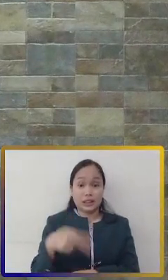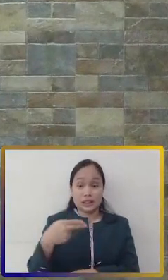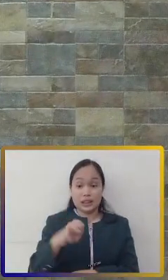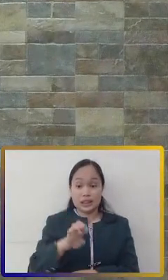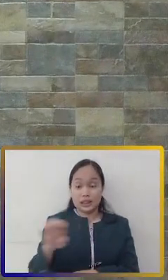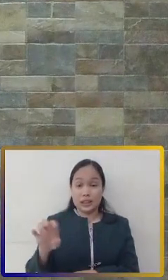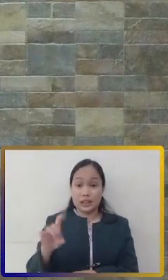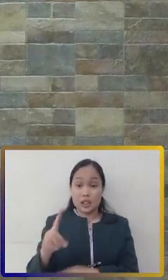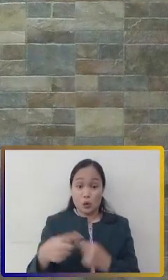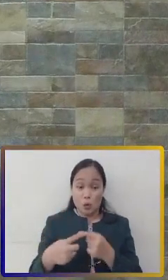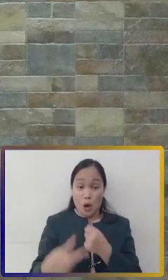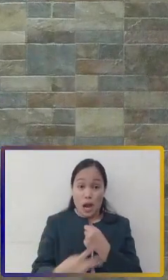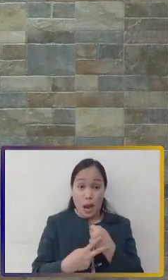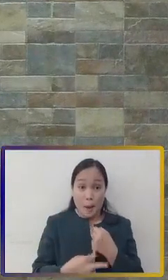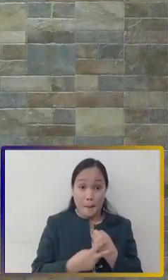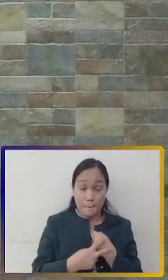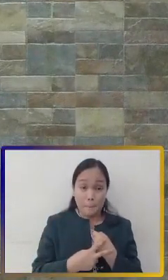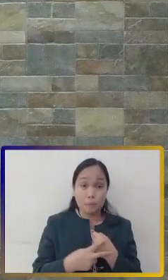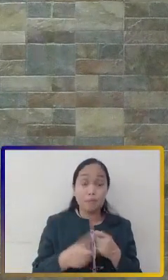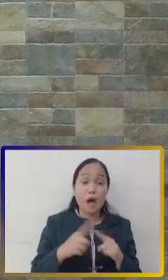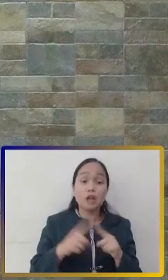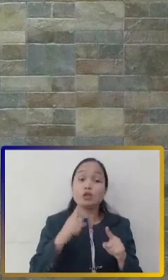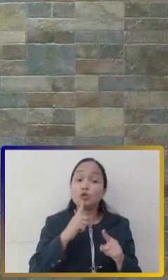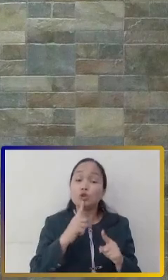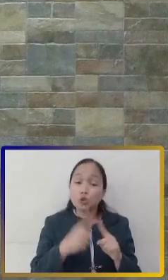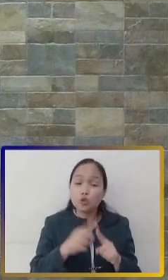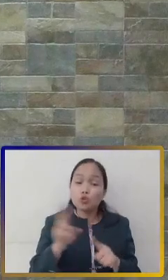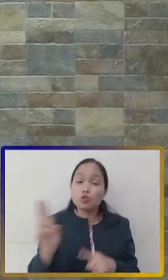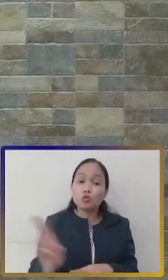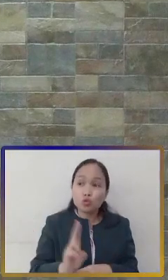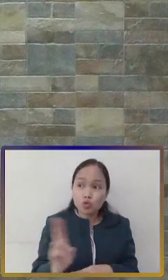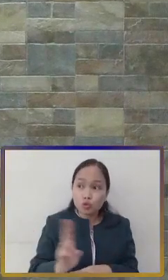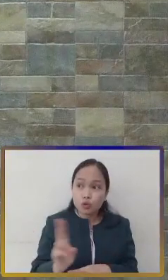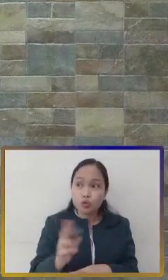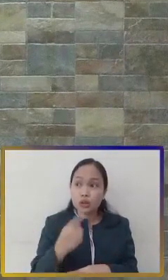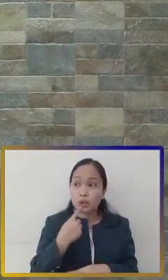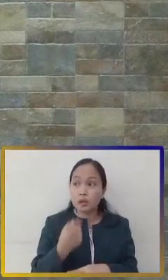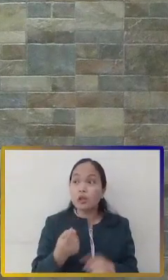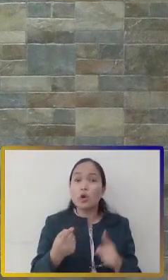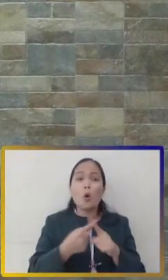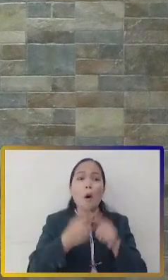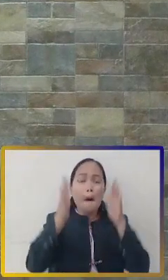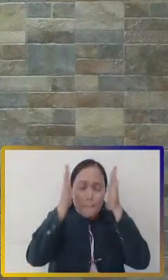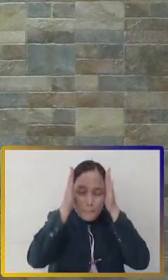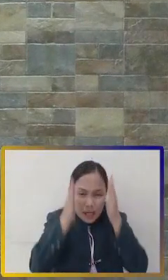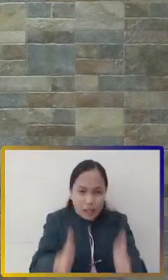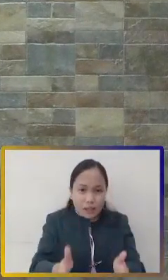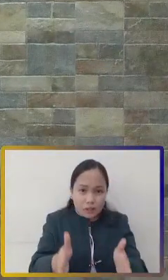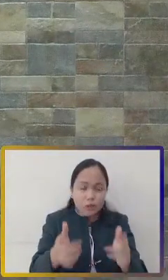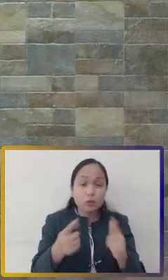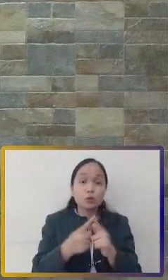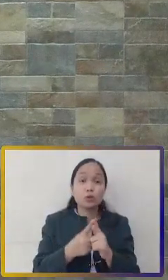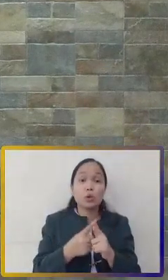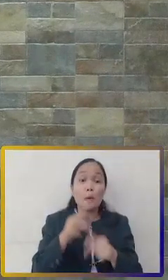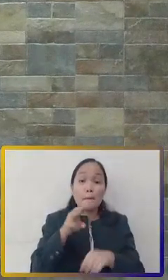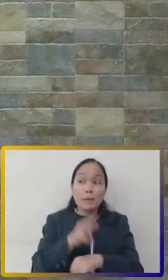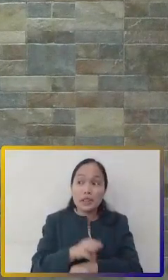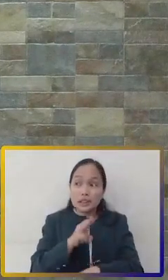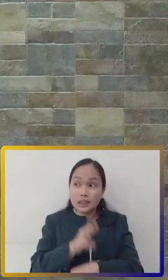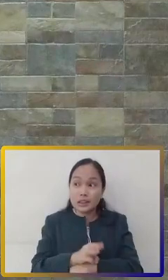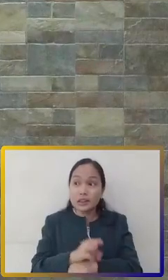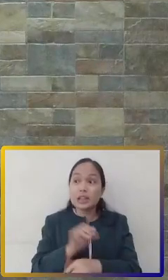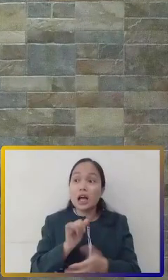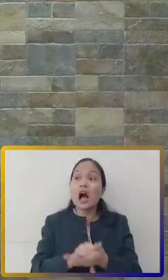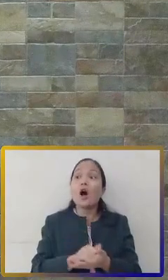or to keep, but it is being used here that means to pay attention to the ministries that